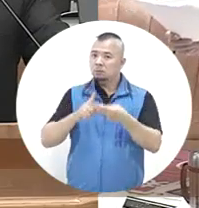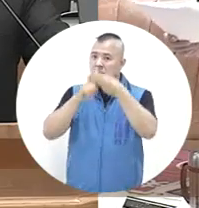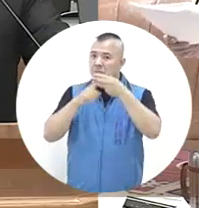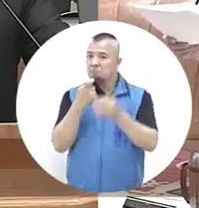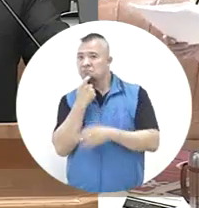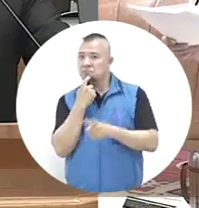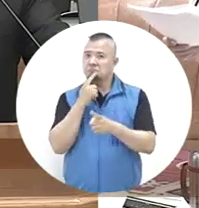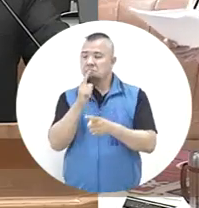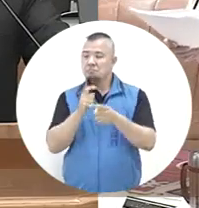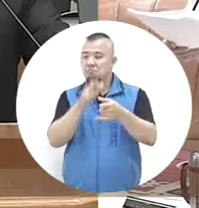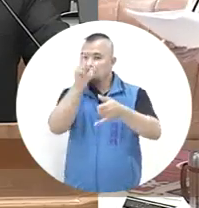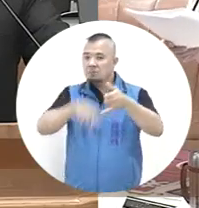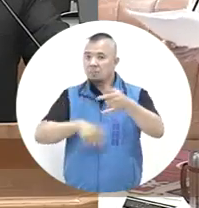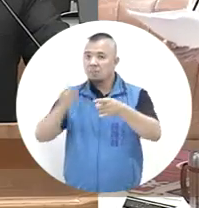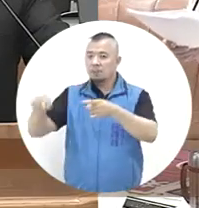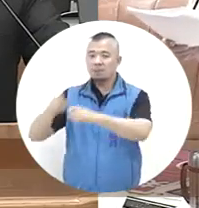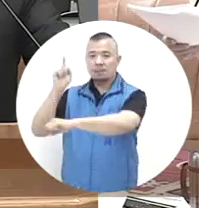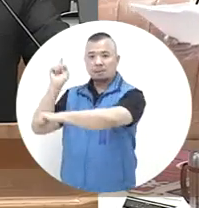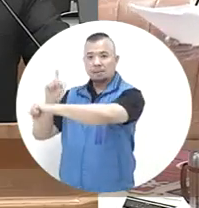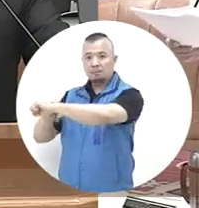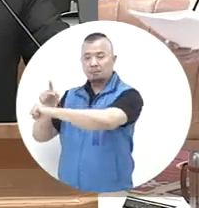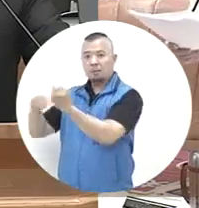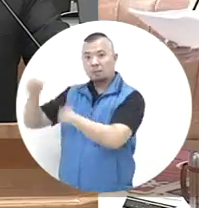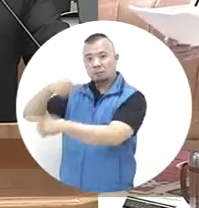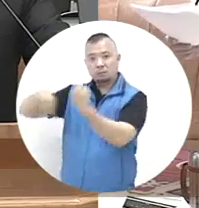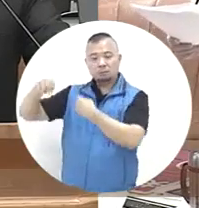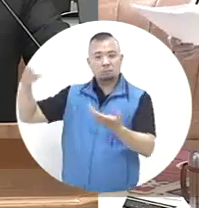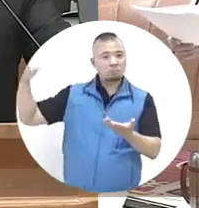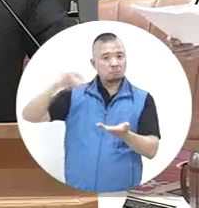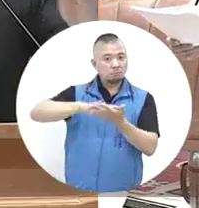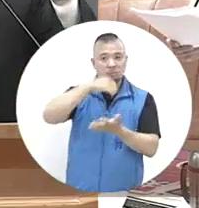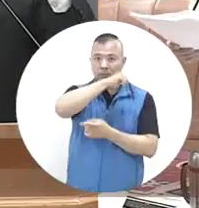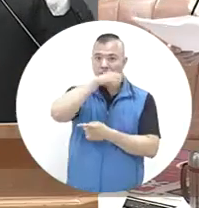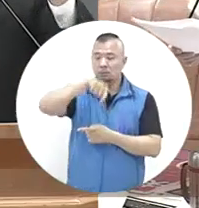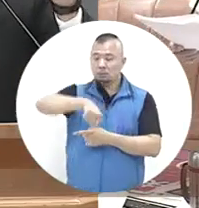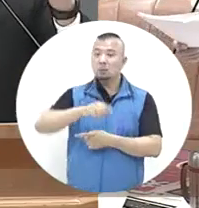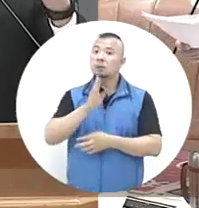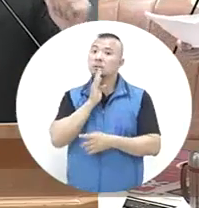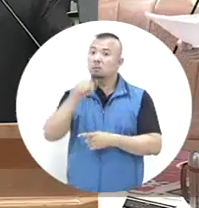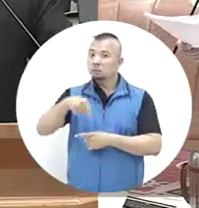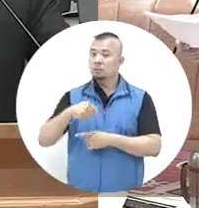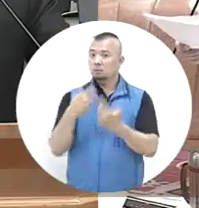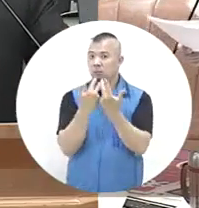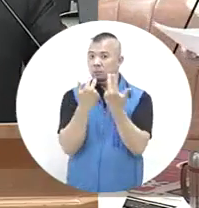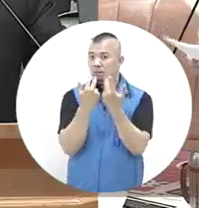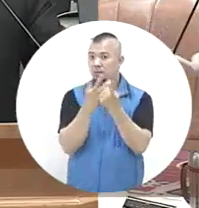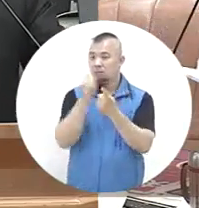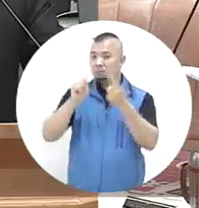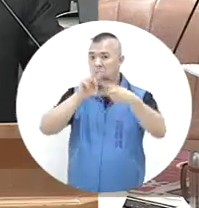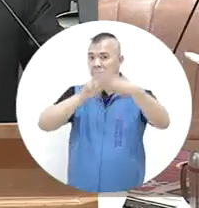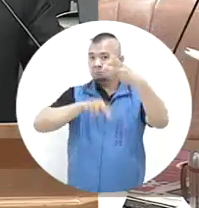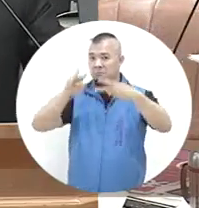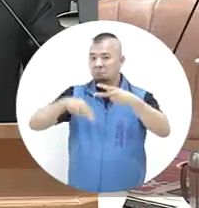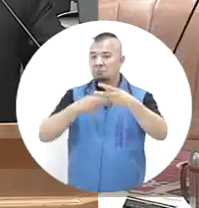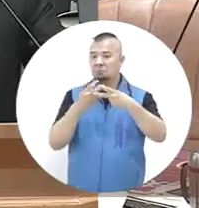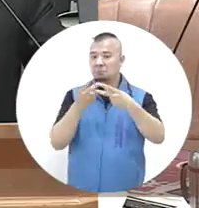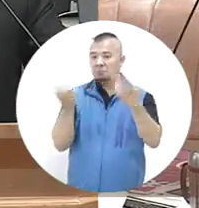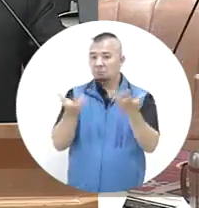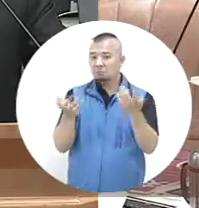回台， 是 这个功劳都是我们新北市刑大的吗？ 我在记者会讲得非常清楚，我要谢